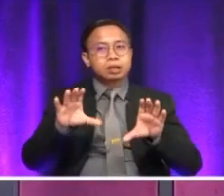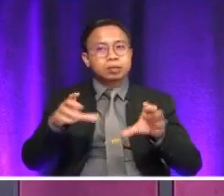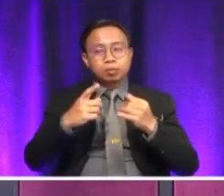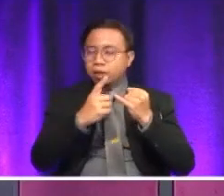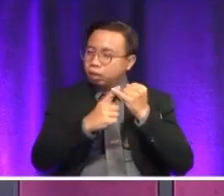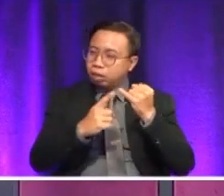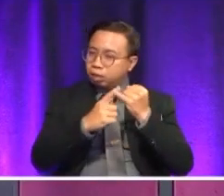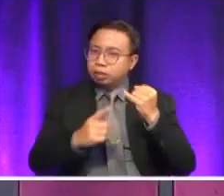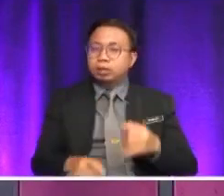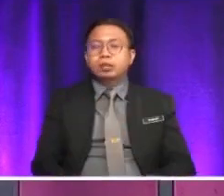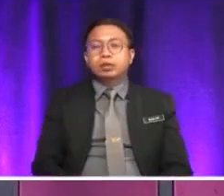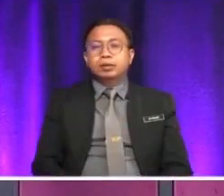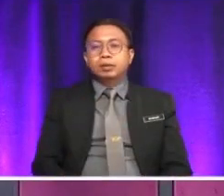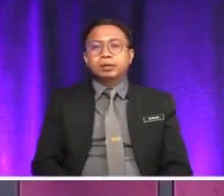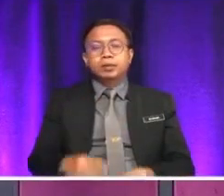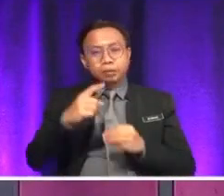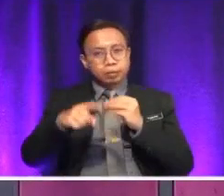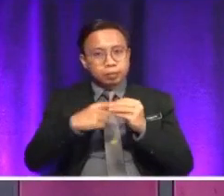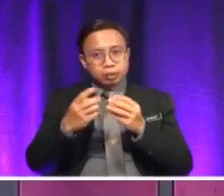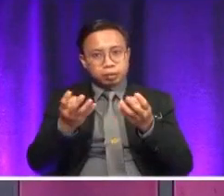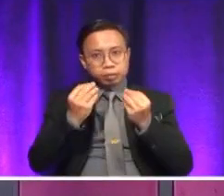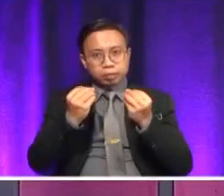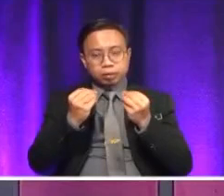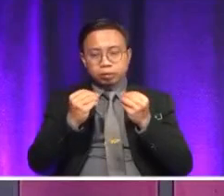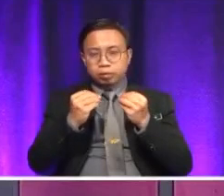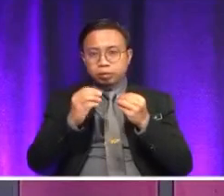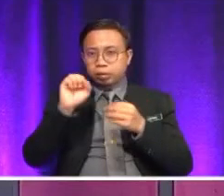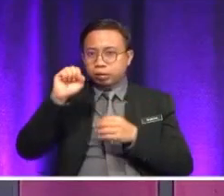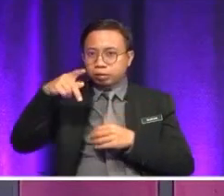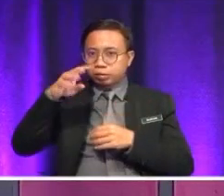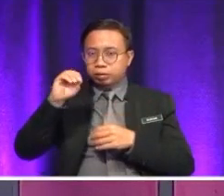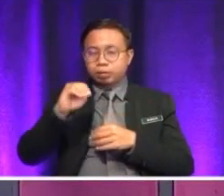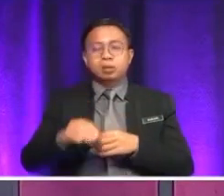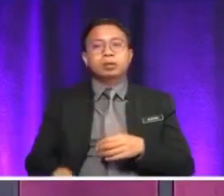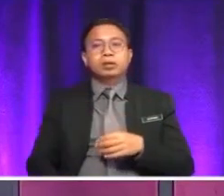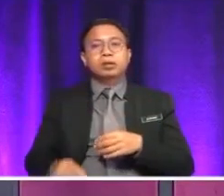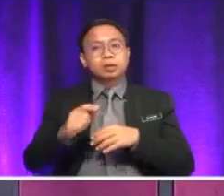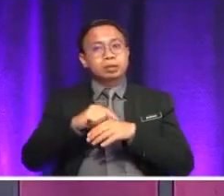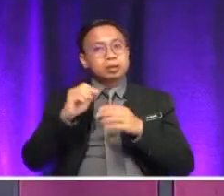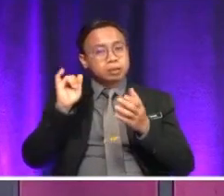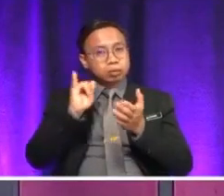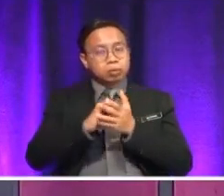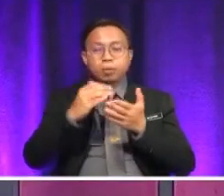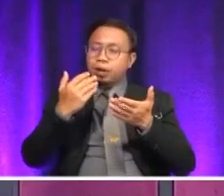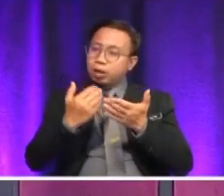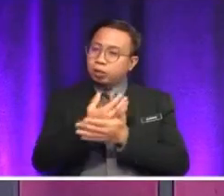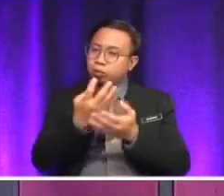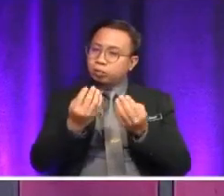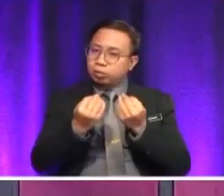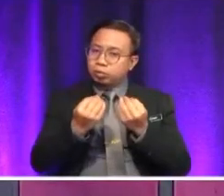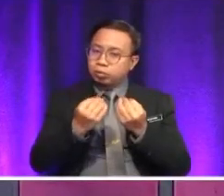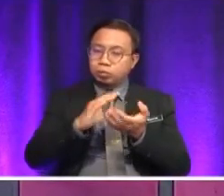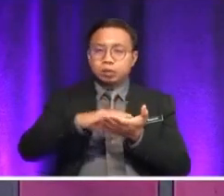minute. Selalunya bila nak SPM, masa itulah baru nak kulun semua sekali.